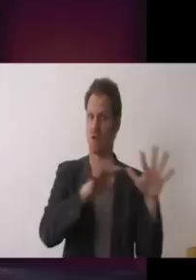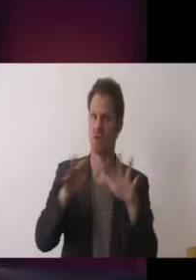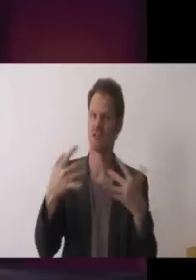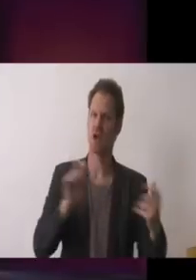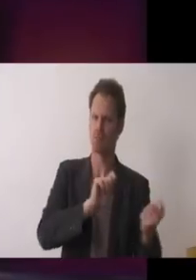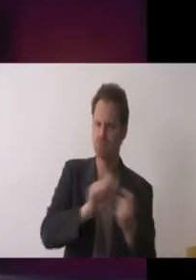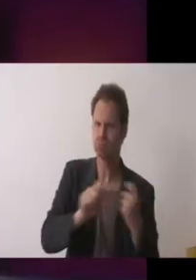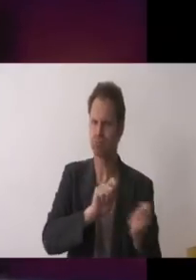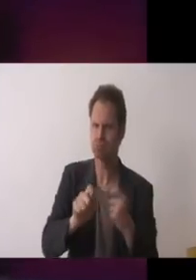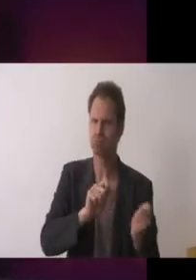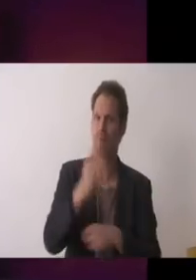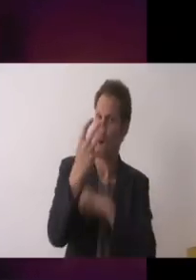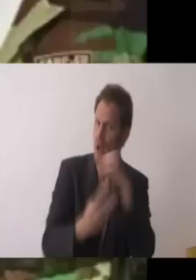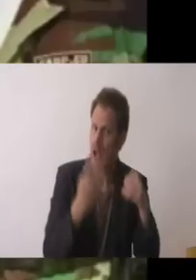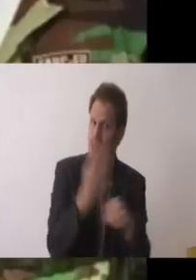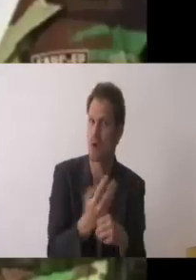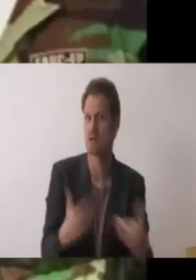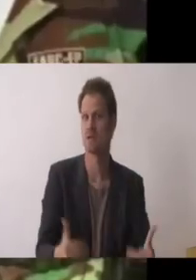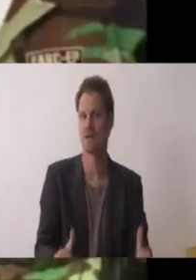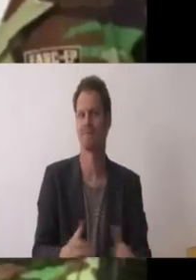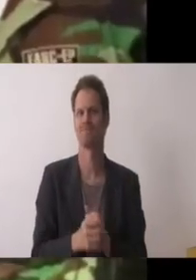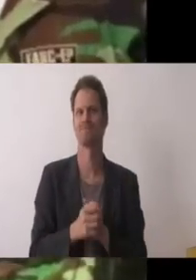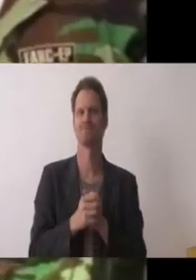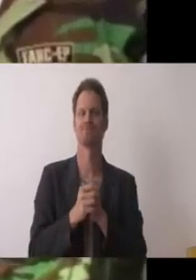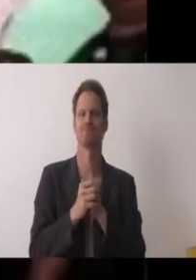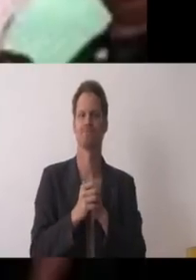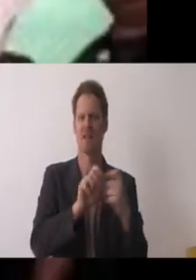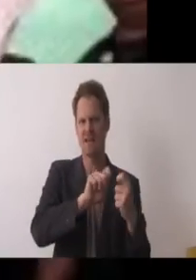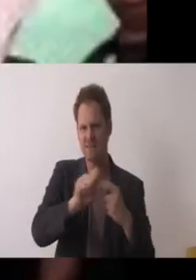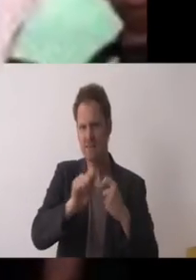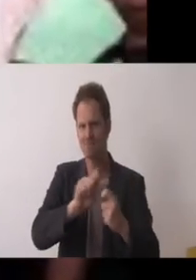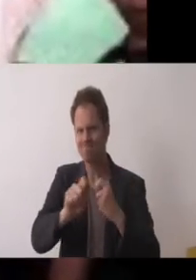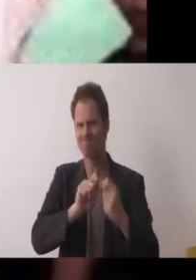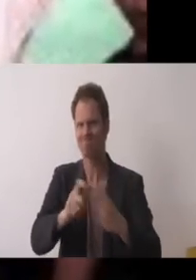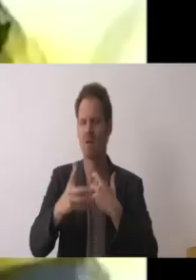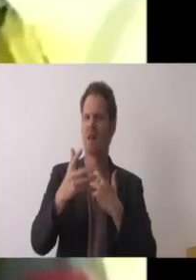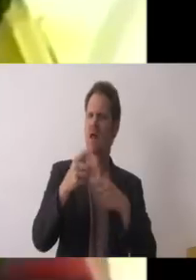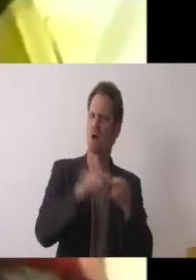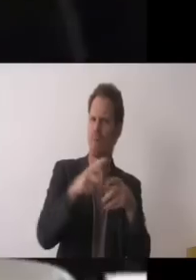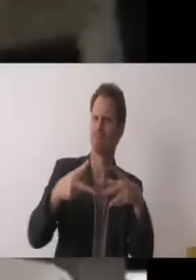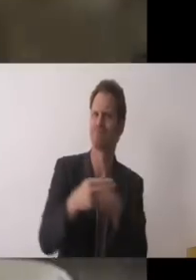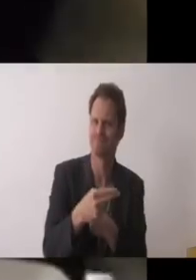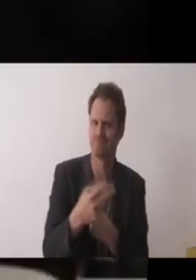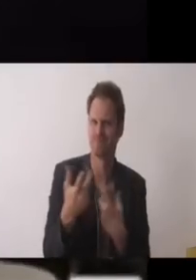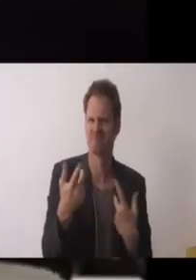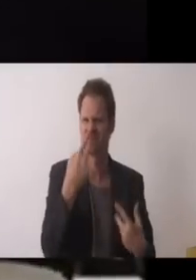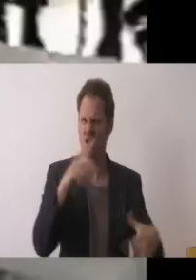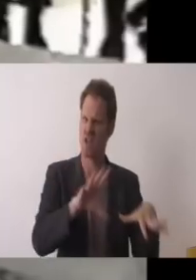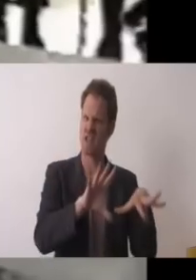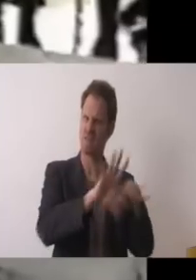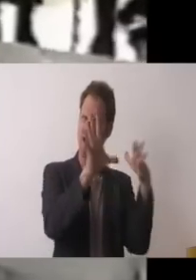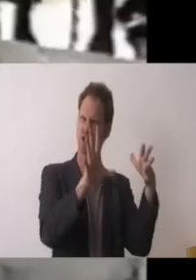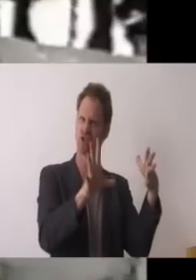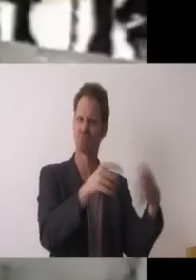du président Pastrana, les négociations avaient duré presque 4 ans. Ces négociations, avortées à l'époque, sont une des raisons